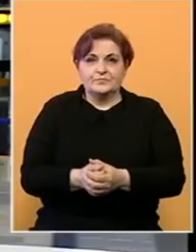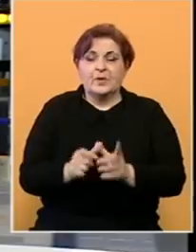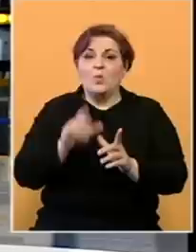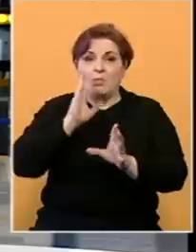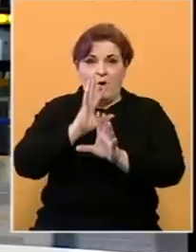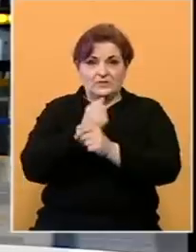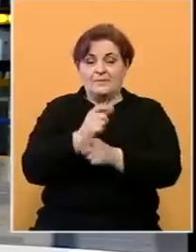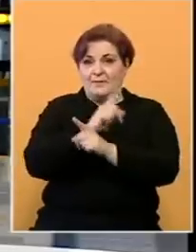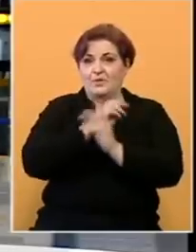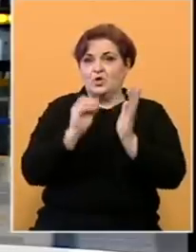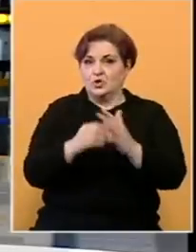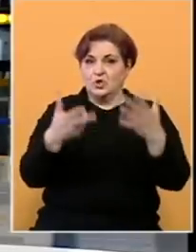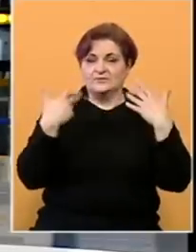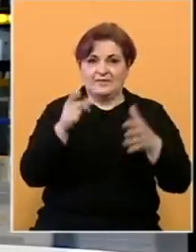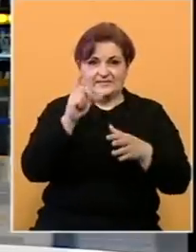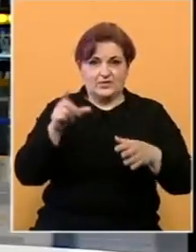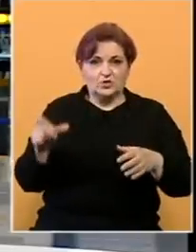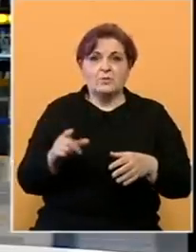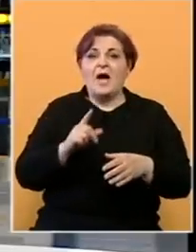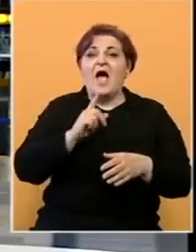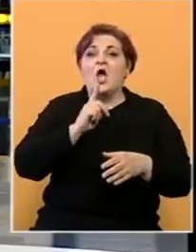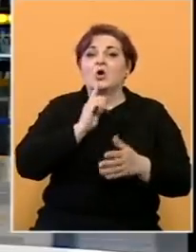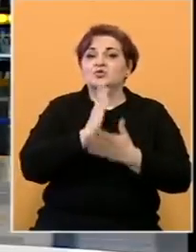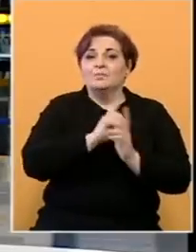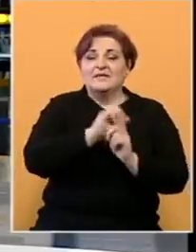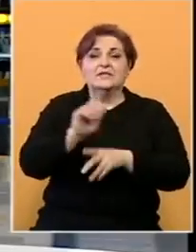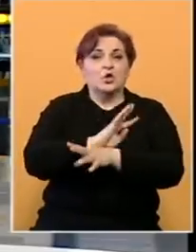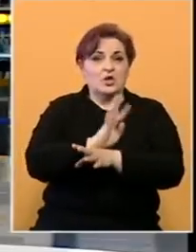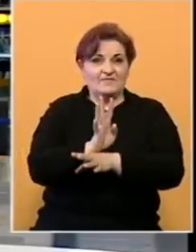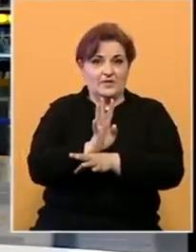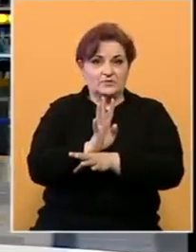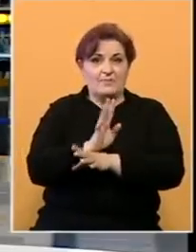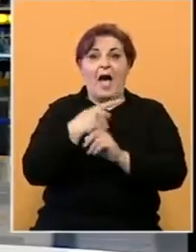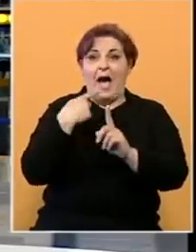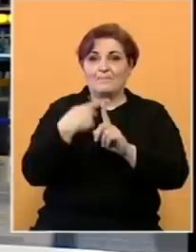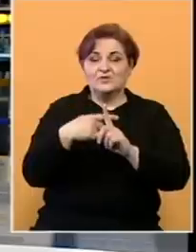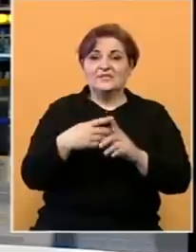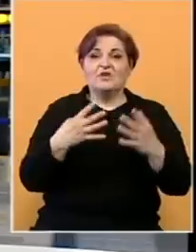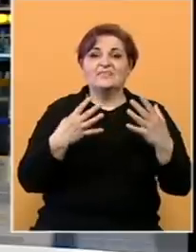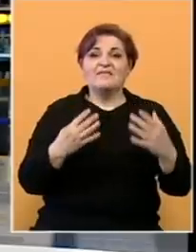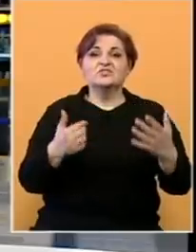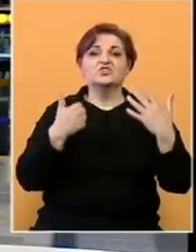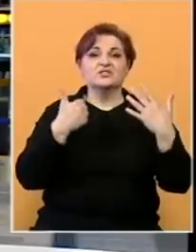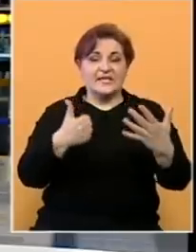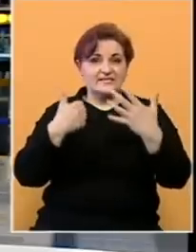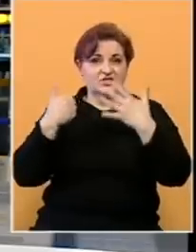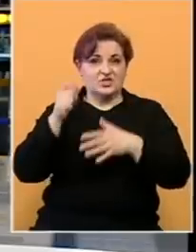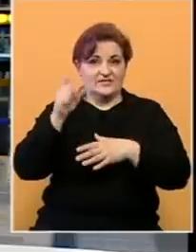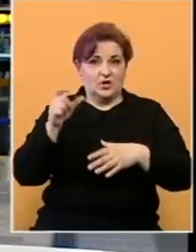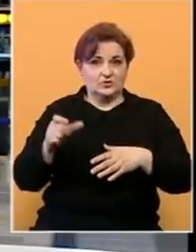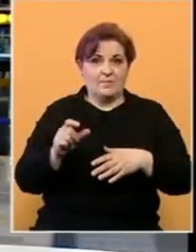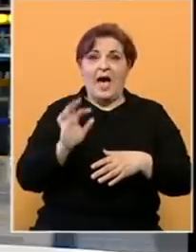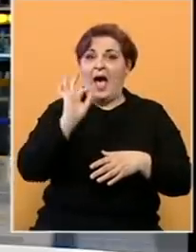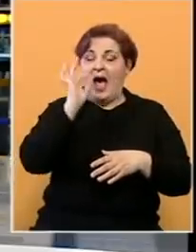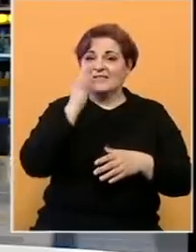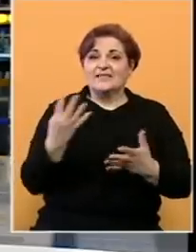U Bosni i Hercegovini preminulo još 80 osoba koje su bile zaražene koronavirusom, a pozitivno još 966